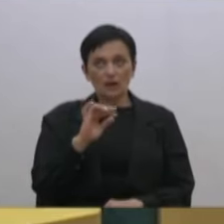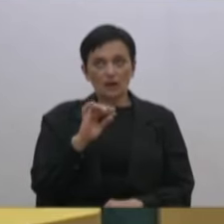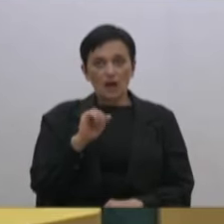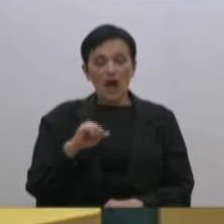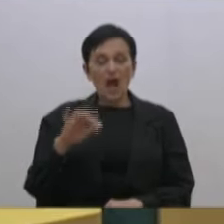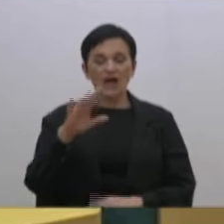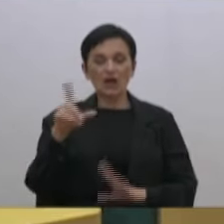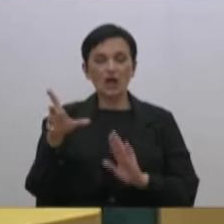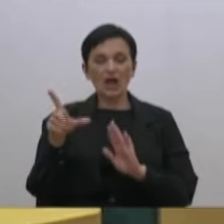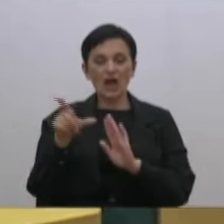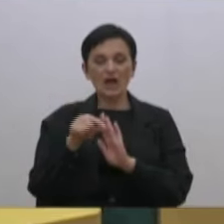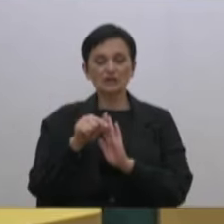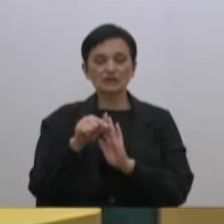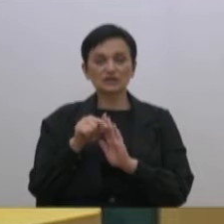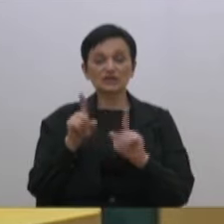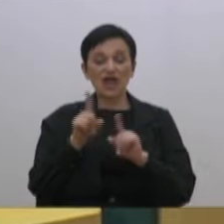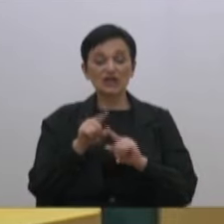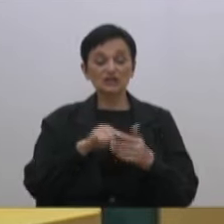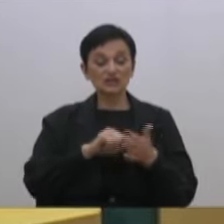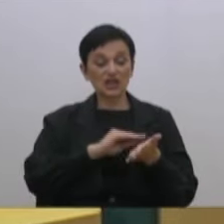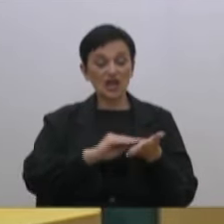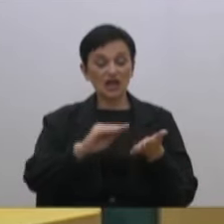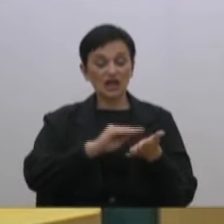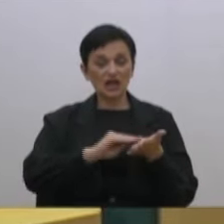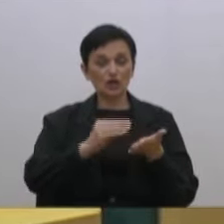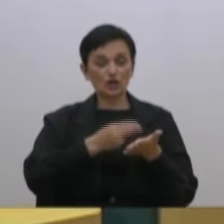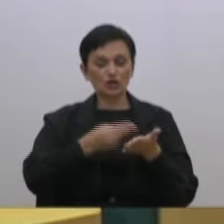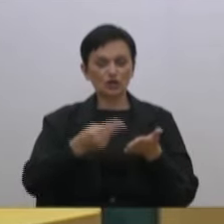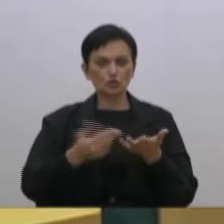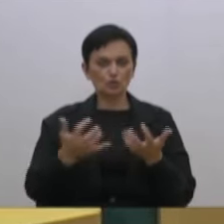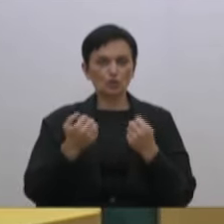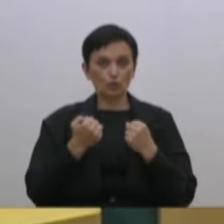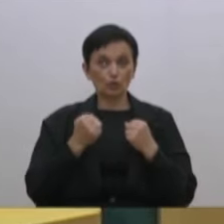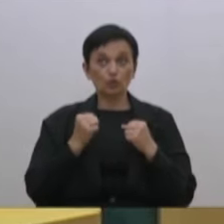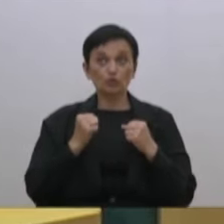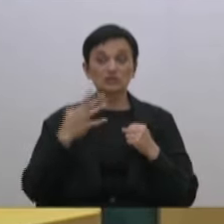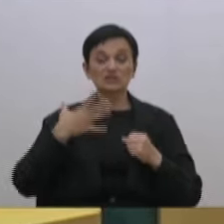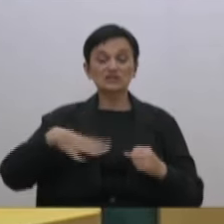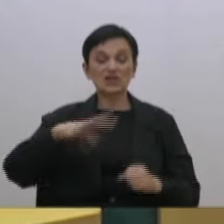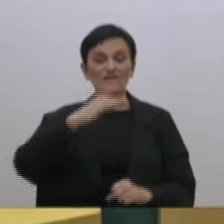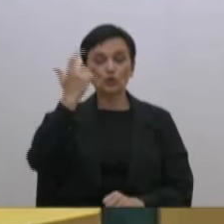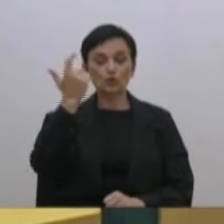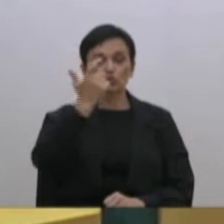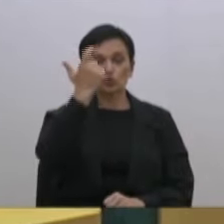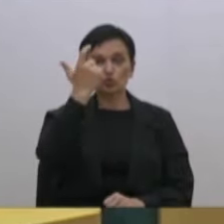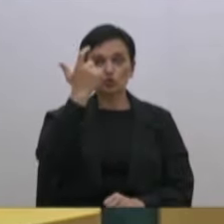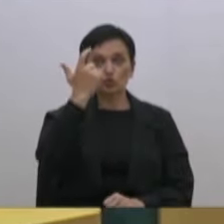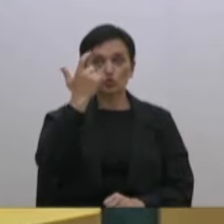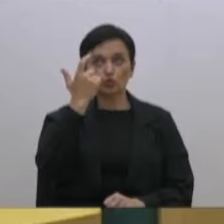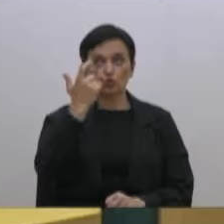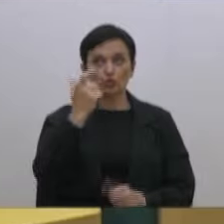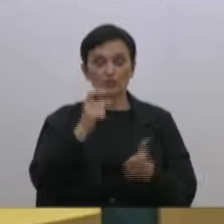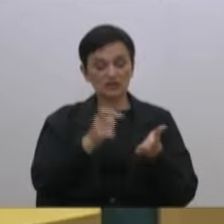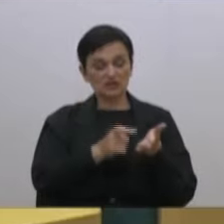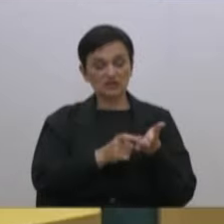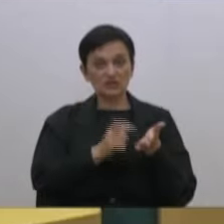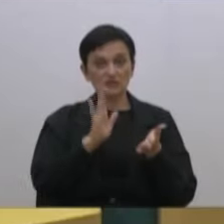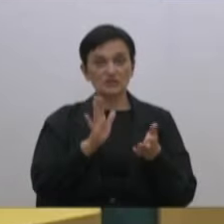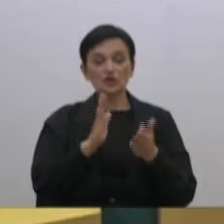ერთად, რომ ისეთი რეზოლუციები ყოფილიყო მიღებული, სადაც სწორედ საქართველოს სუვერენიტეტი იქნებოდა დამცრობელი,